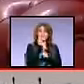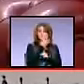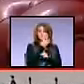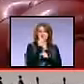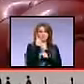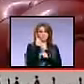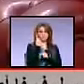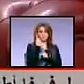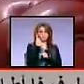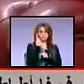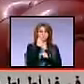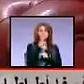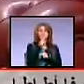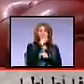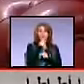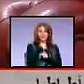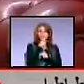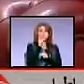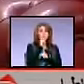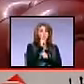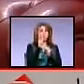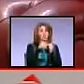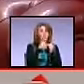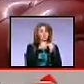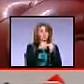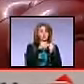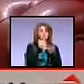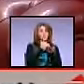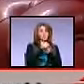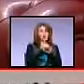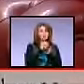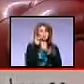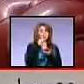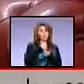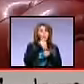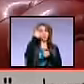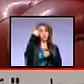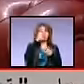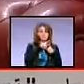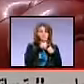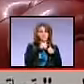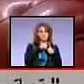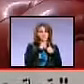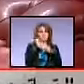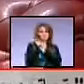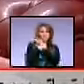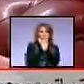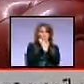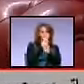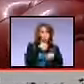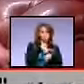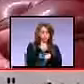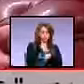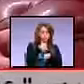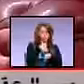كانت كان والدي ووالدتي رافضين الفكره دي تماما ساعتها، المدرسه برضو خد بالك التصوير بياخد فترات طويله جدا،